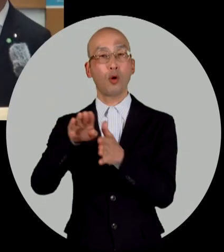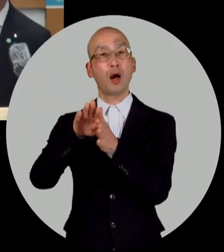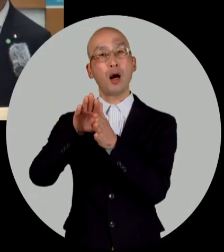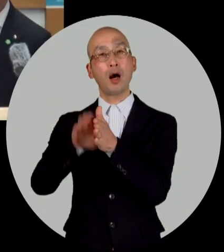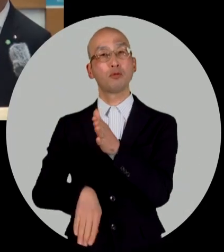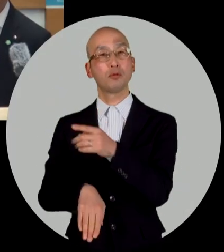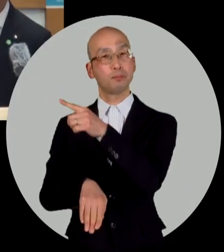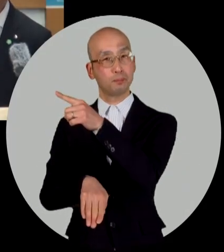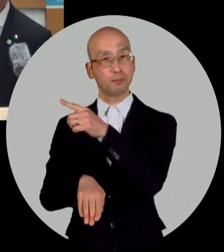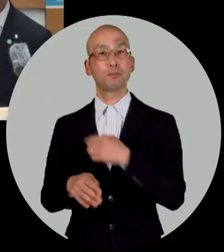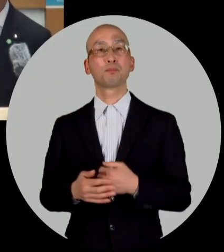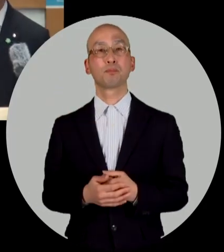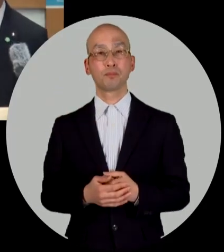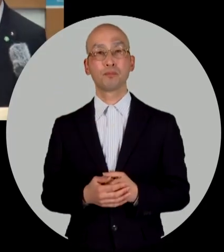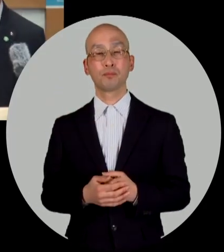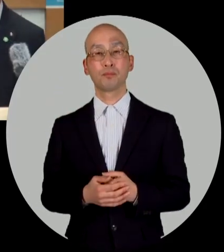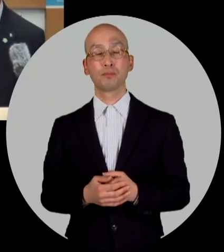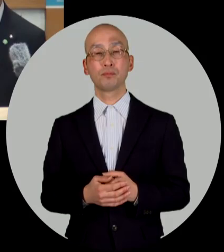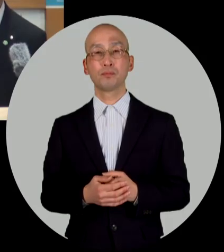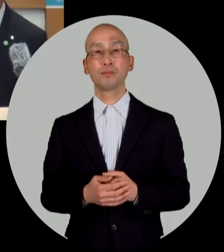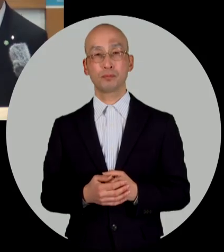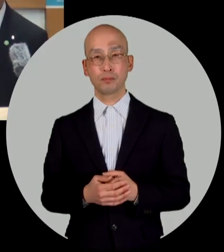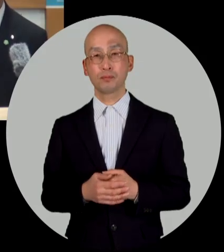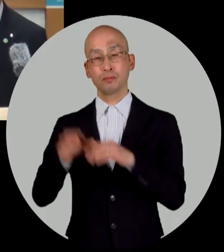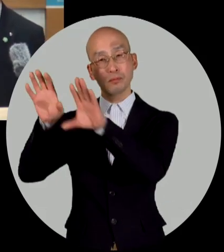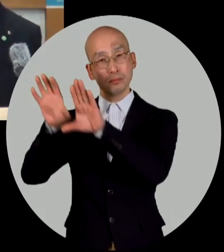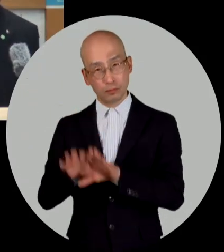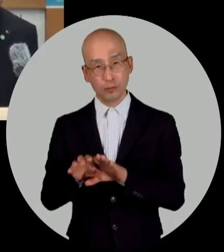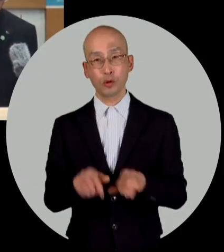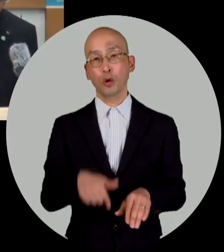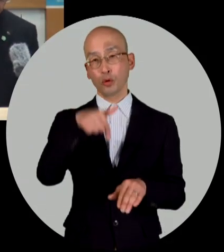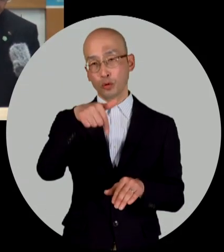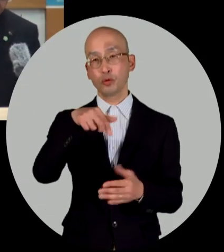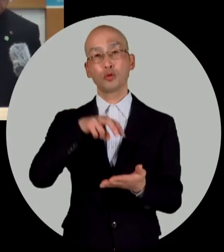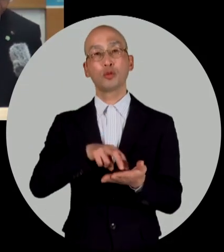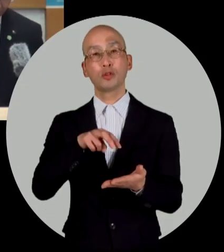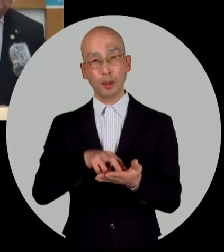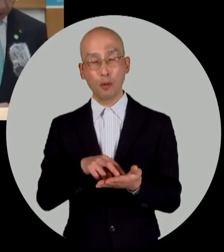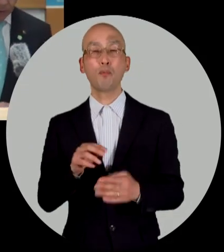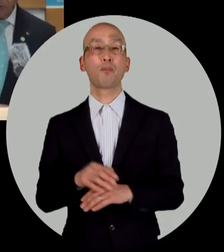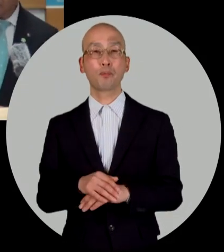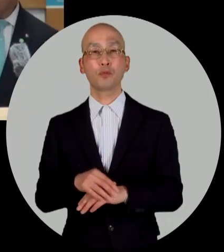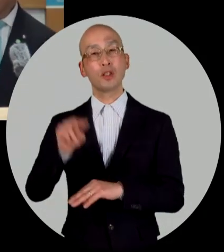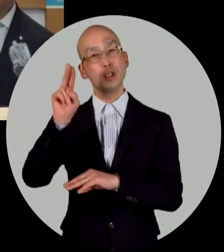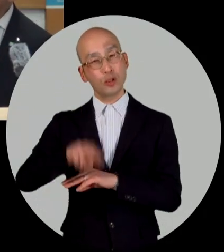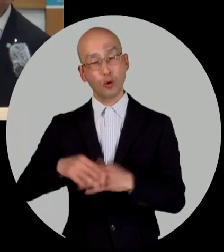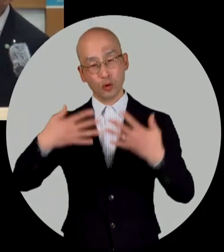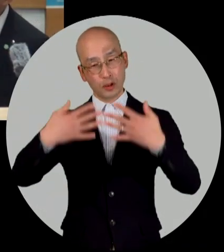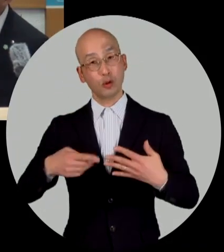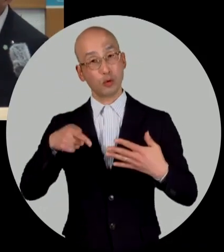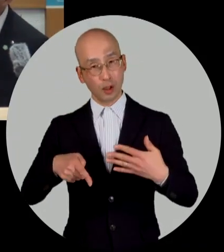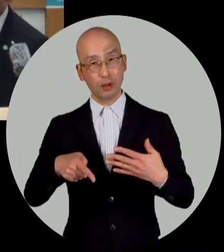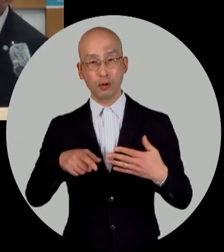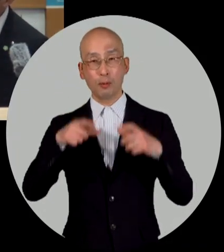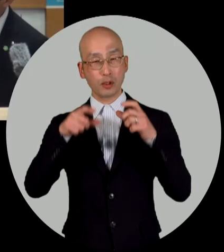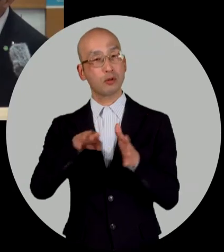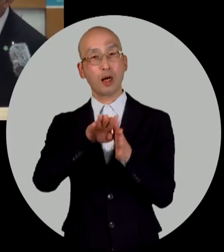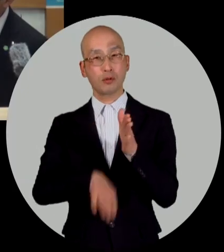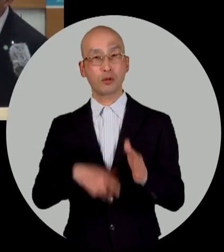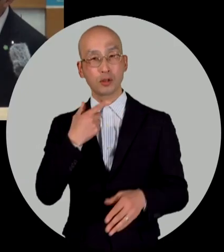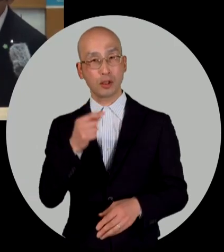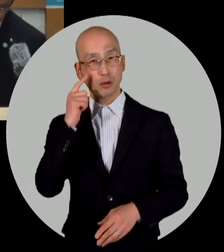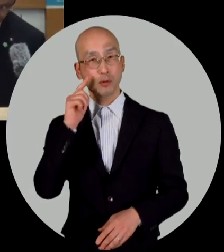マスクに関する項目が削除されますので、合わせまして私どもの方の認証基準からも削除したいというふうに